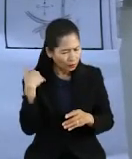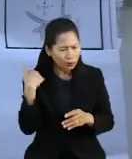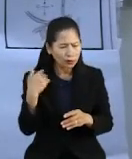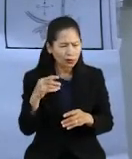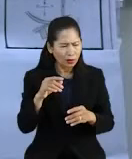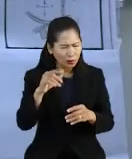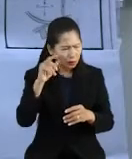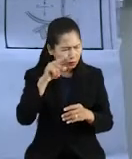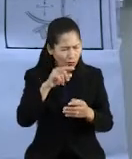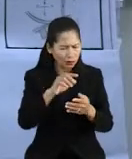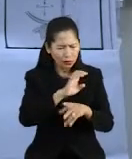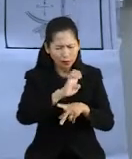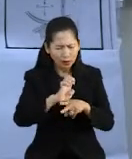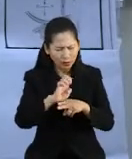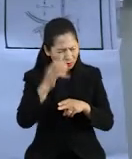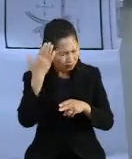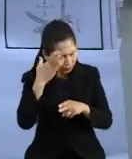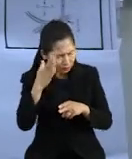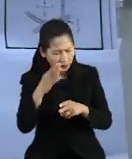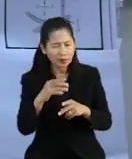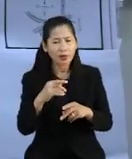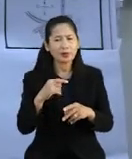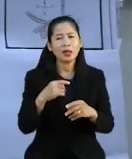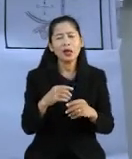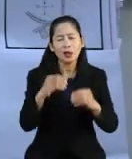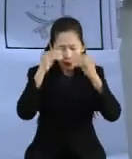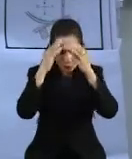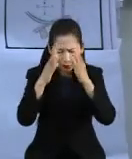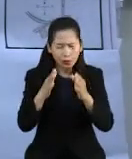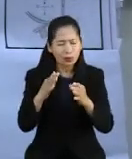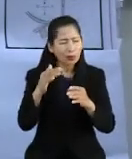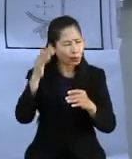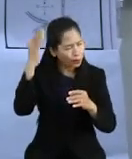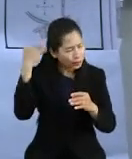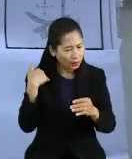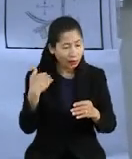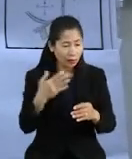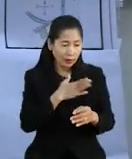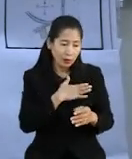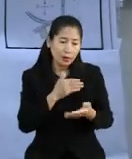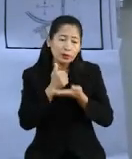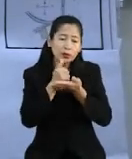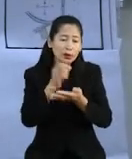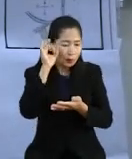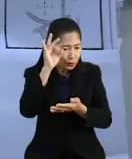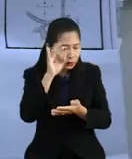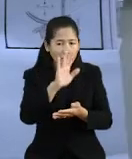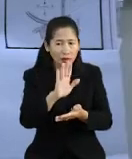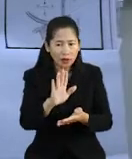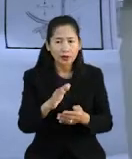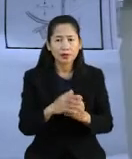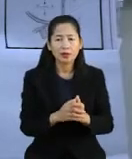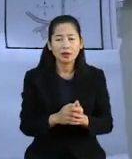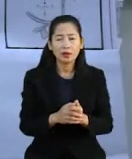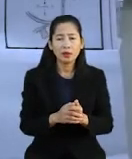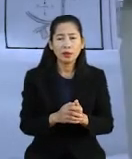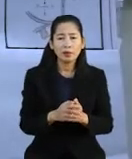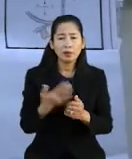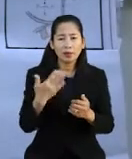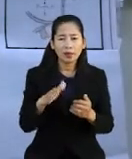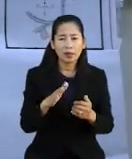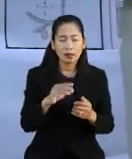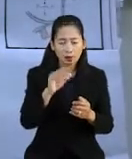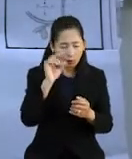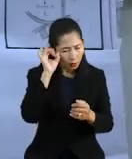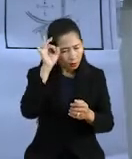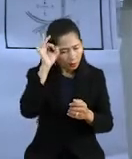nhé bị bự hay tập ăn năng á tụi bây chưa cụ ác cầm lăng chẳng ná có cái rú bài ở đó mới chui vào dù là câu đài chà nó con á hai nó bây đã